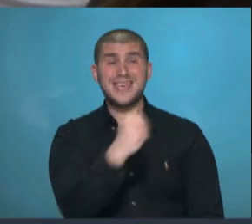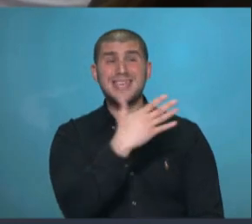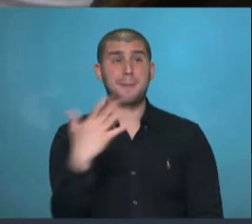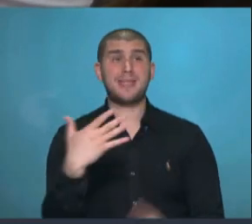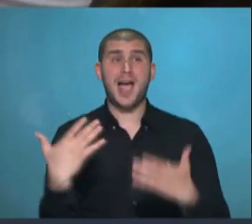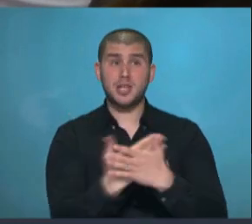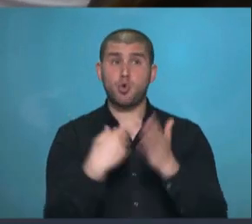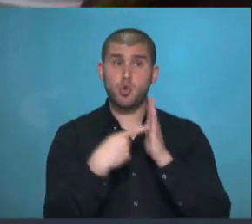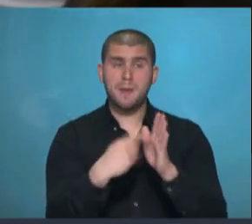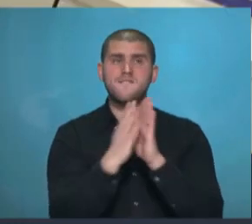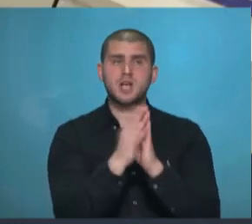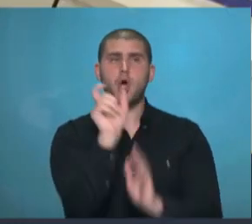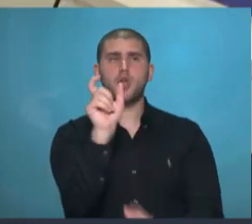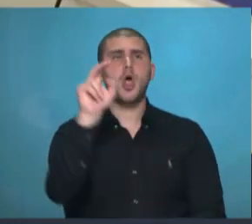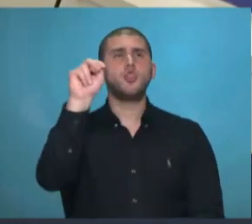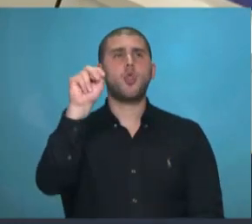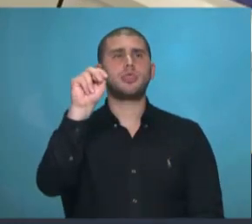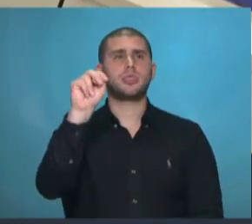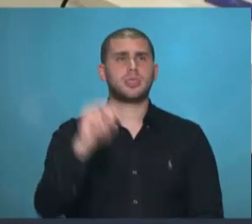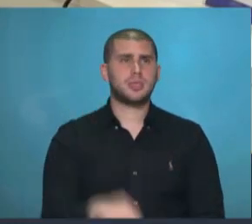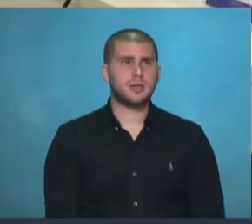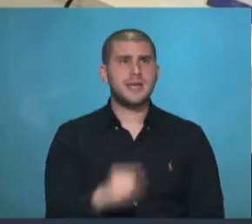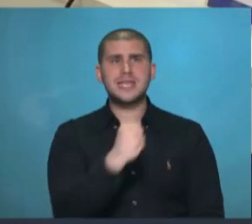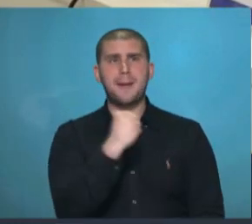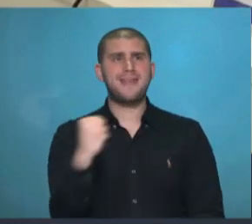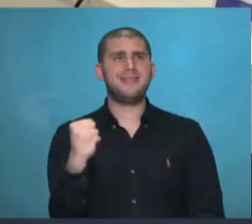לדוגמה, ביקש את האות נון. ימין.